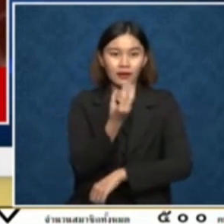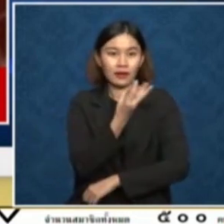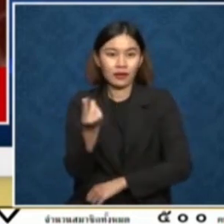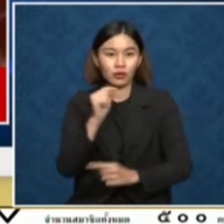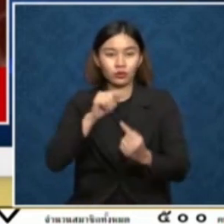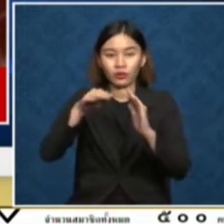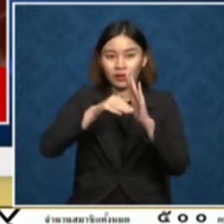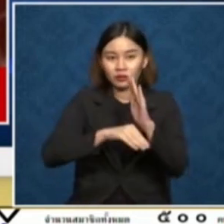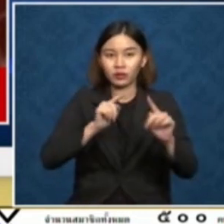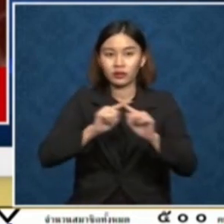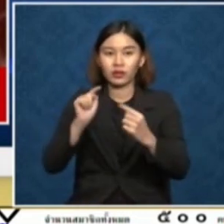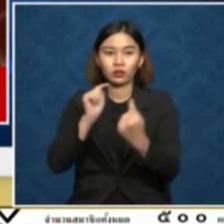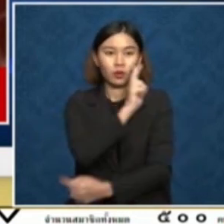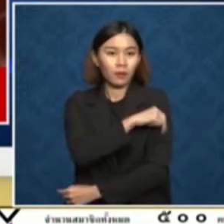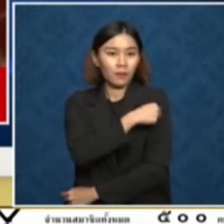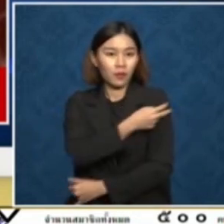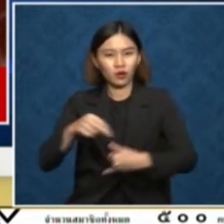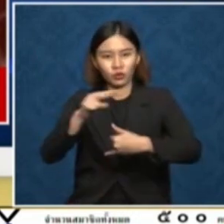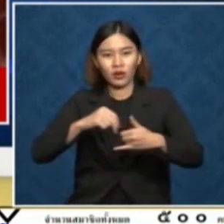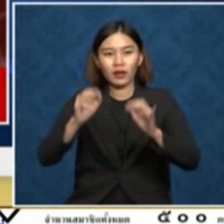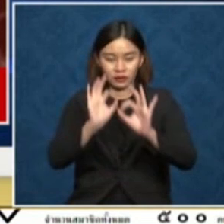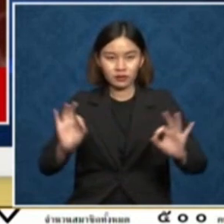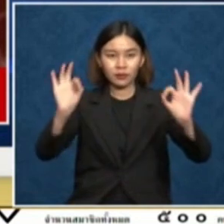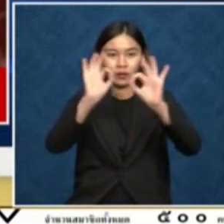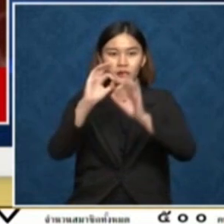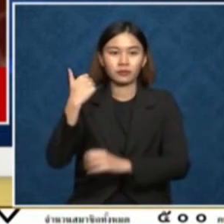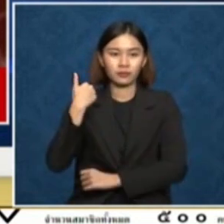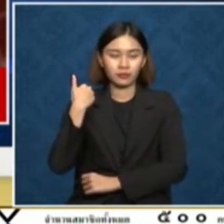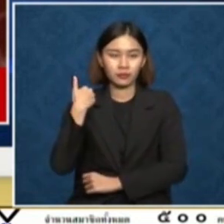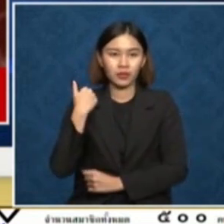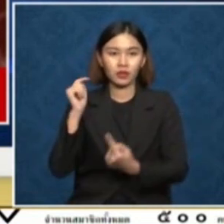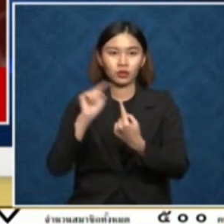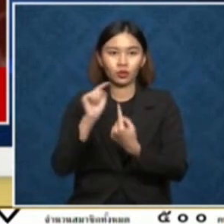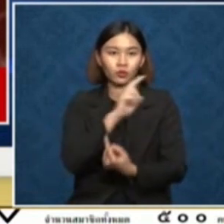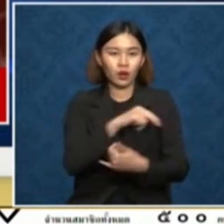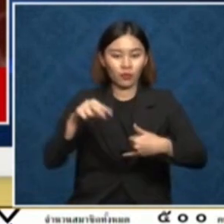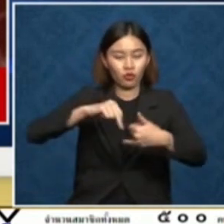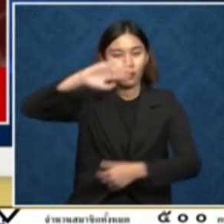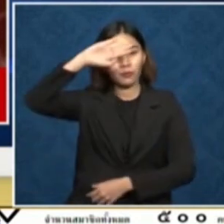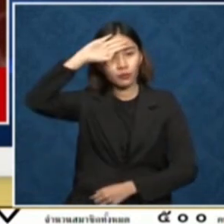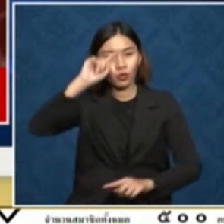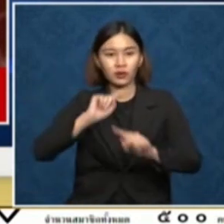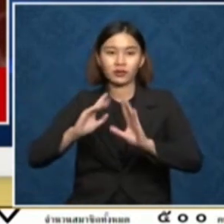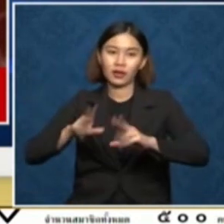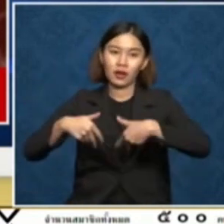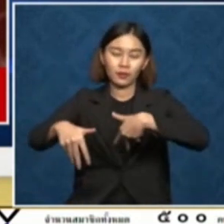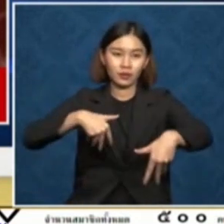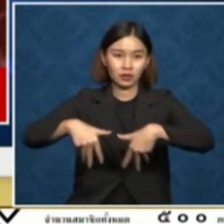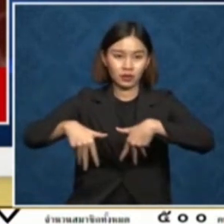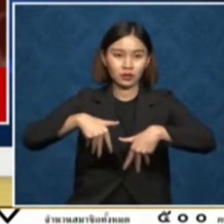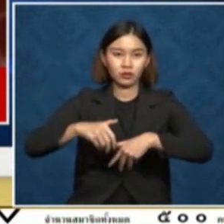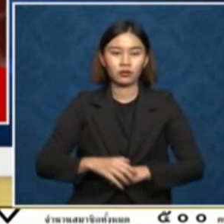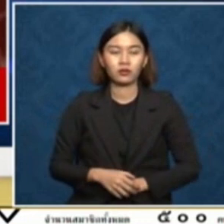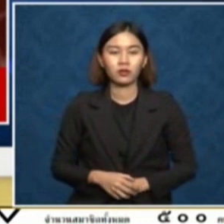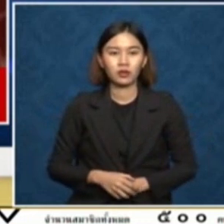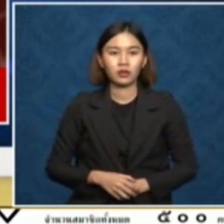อนที่มีความยุ่งยากซับซ้อนและอาจส่งผลกระทบอย่างมากต่อกระบวนการรักษาทางการแพทย์ซึ่งเรื่องของเวลาและ